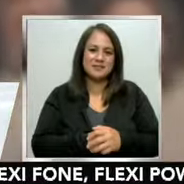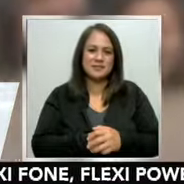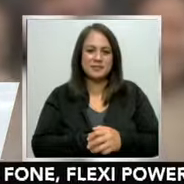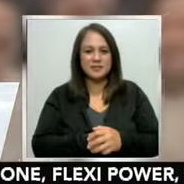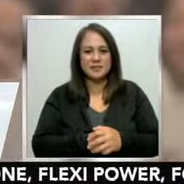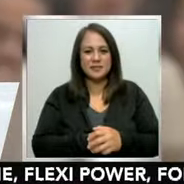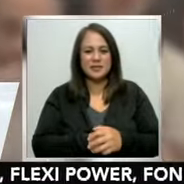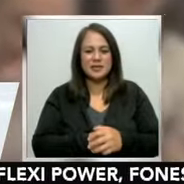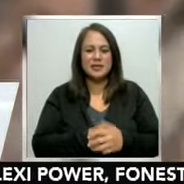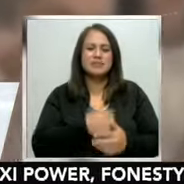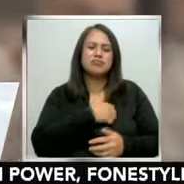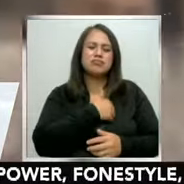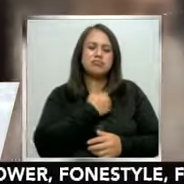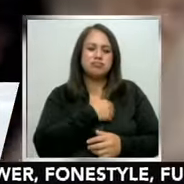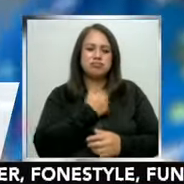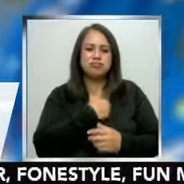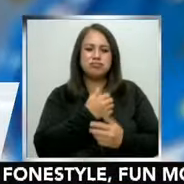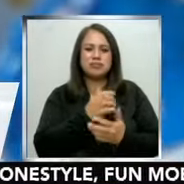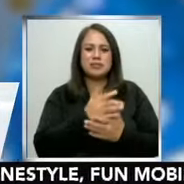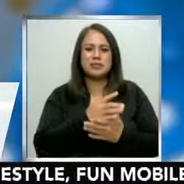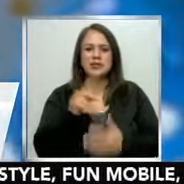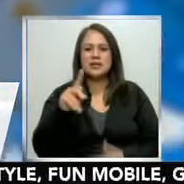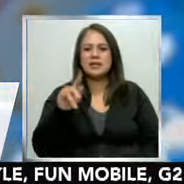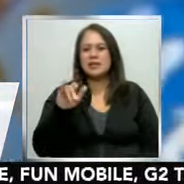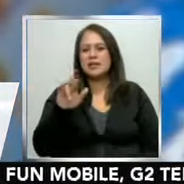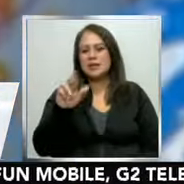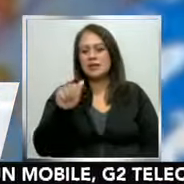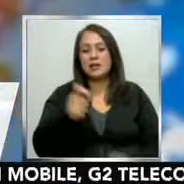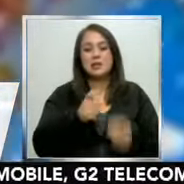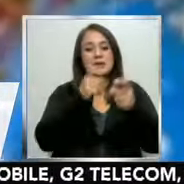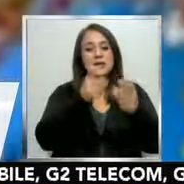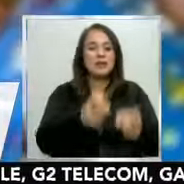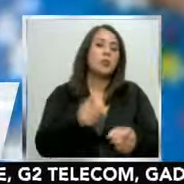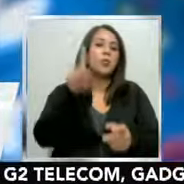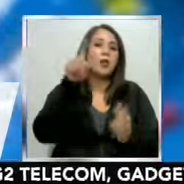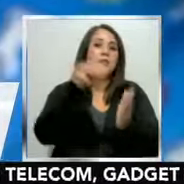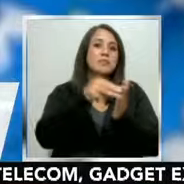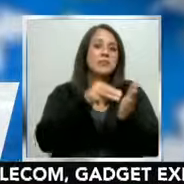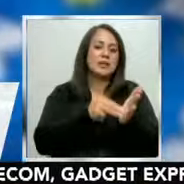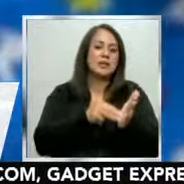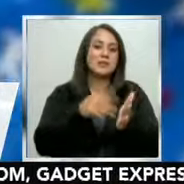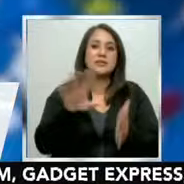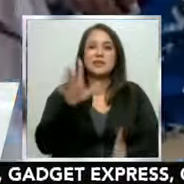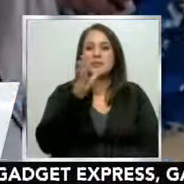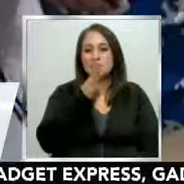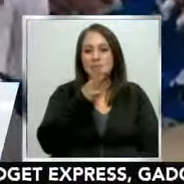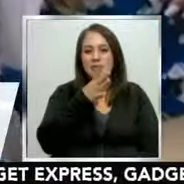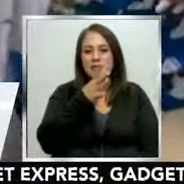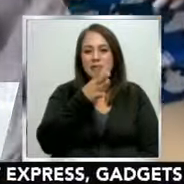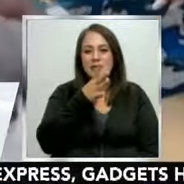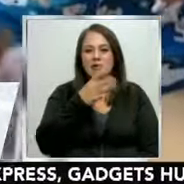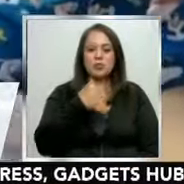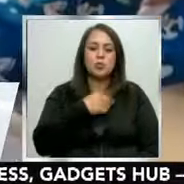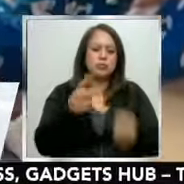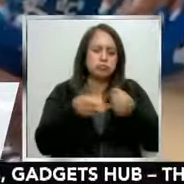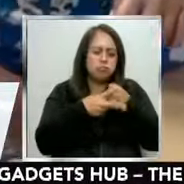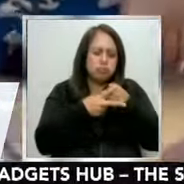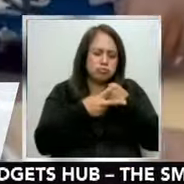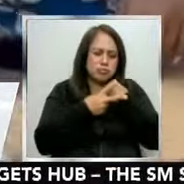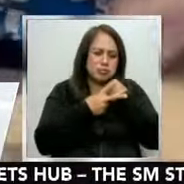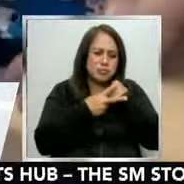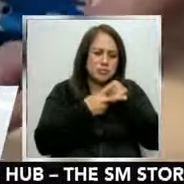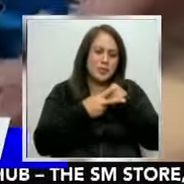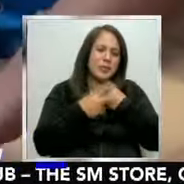Emotional naman na ibinigay ni Kiray Celis ang birthday gift niyang 1 million pesos sa ina. Pinag-ipunan raw talaga niya ito ni Kiray para na